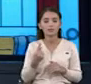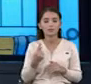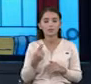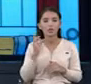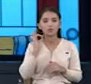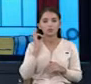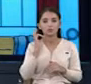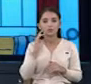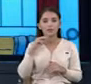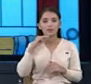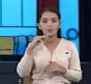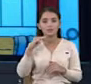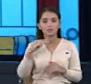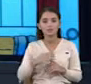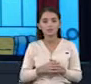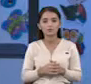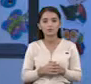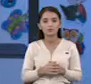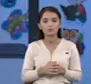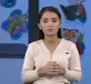один звук Т.